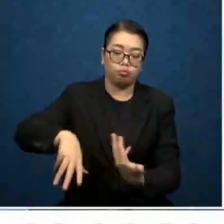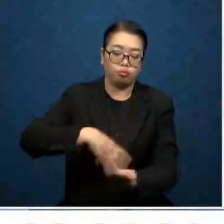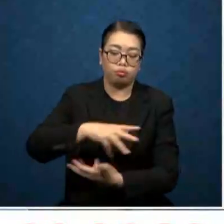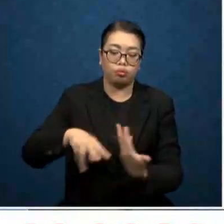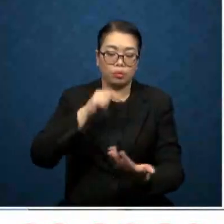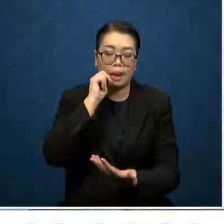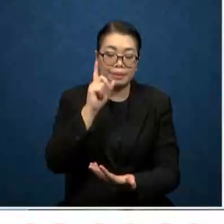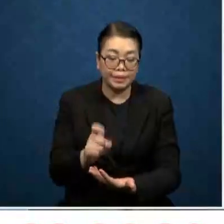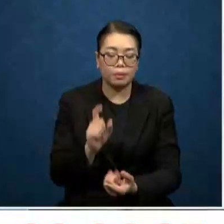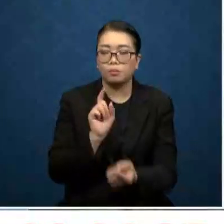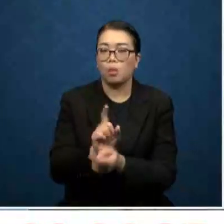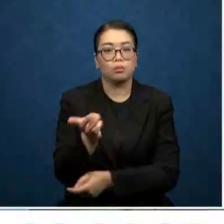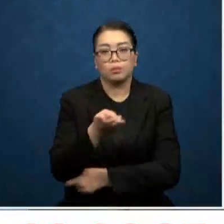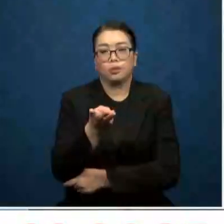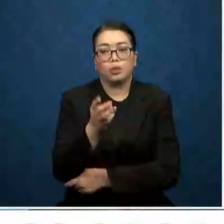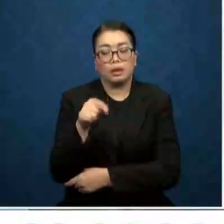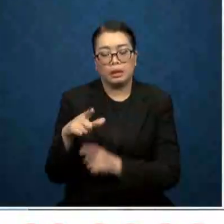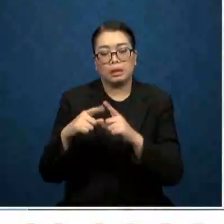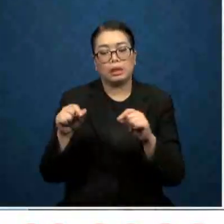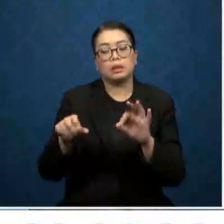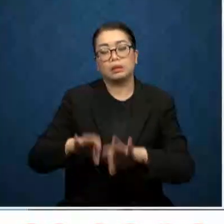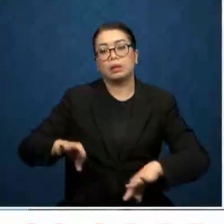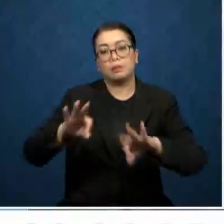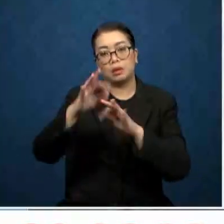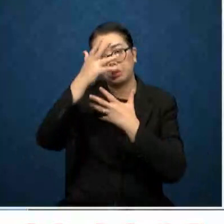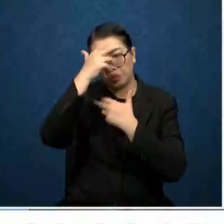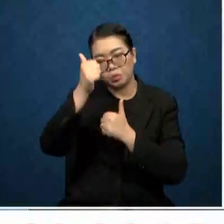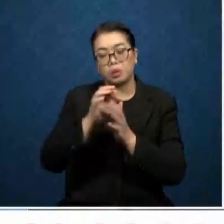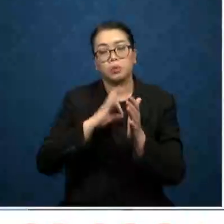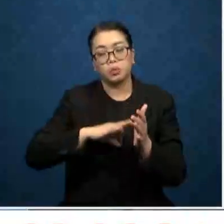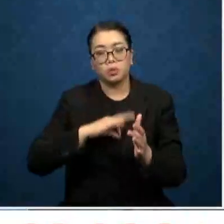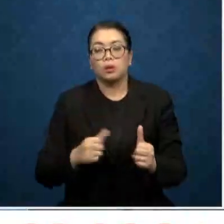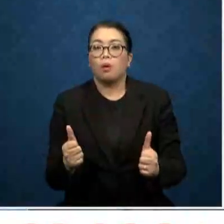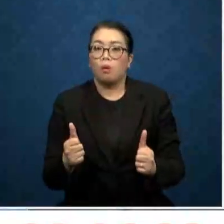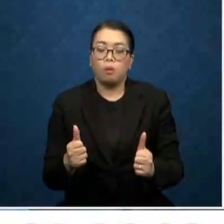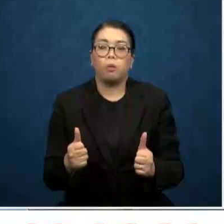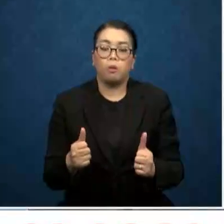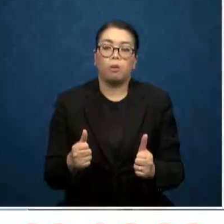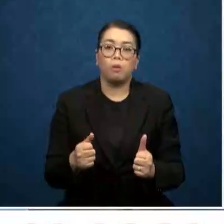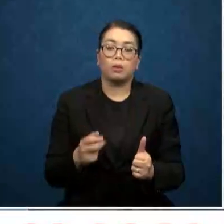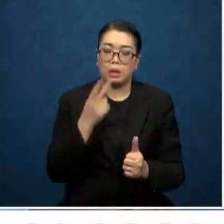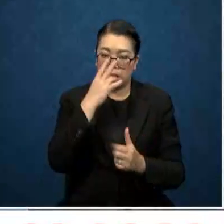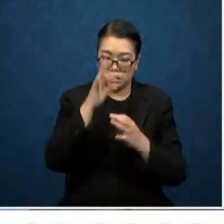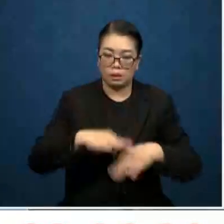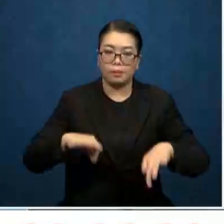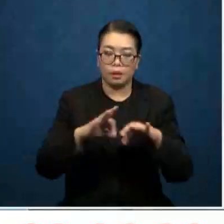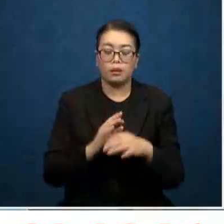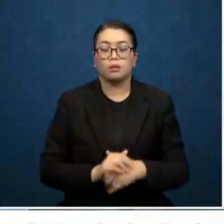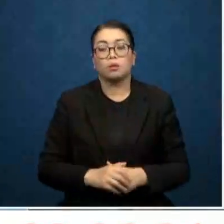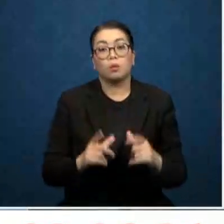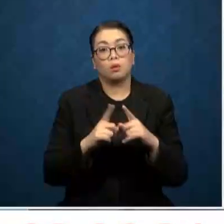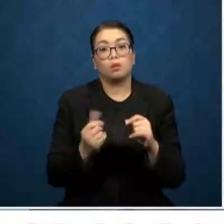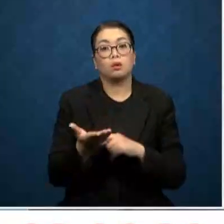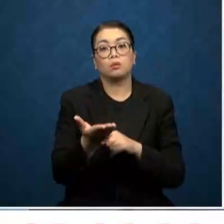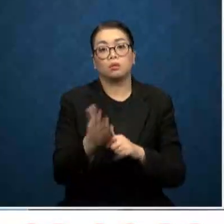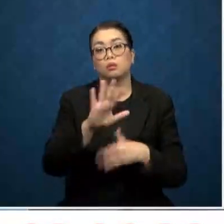น้อยจริงๆเพราะฉะนั้นเรื่องนี้เป็นเรื่องที่น่าสนใจตื่นตาตื่นใจอย่างยิ่งทุกเรื่องที่ทาง